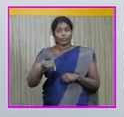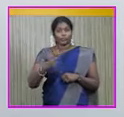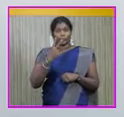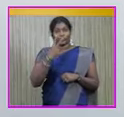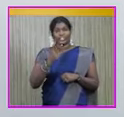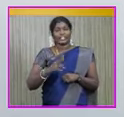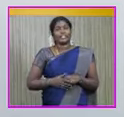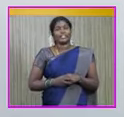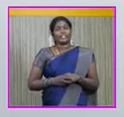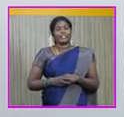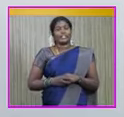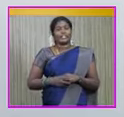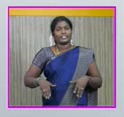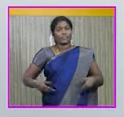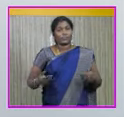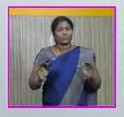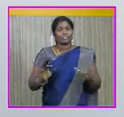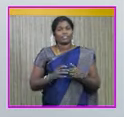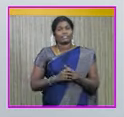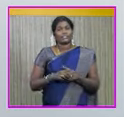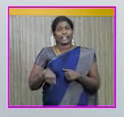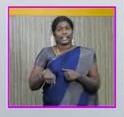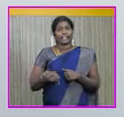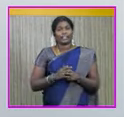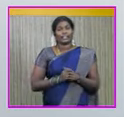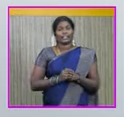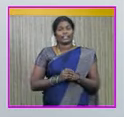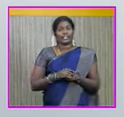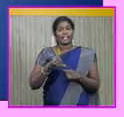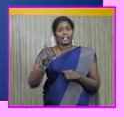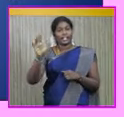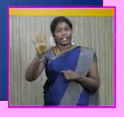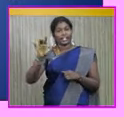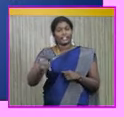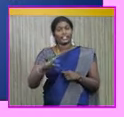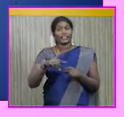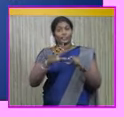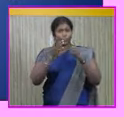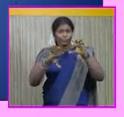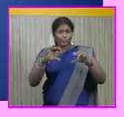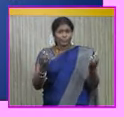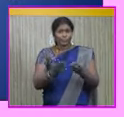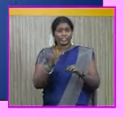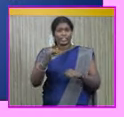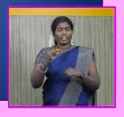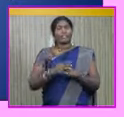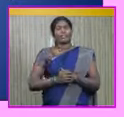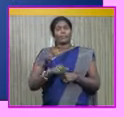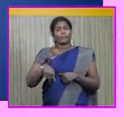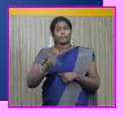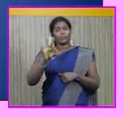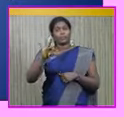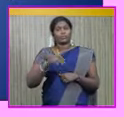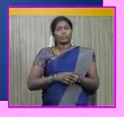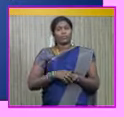சந்திக்க இருப்பதில் மிக்க மகிழ்ச்சி. இன்று அலகு 5 வடிவியல், பகுதி 3